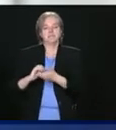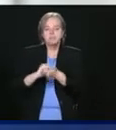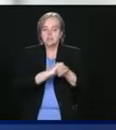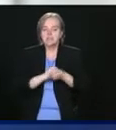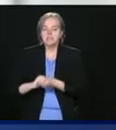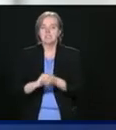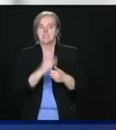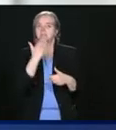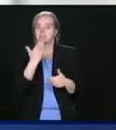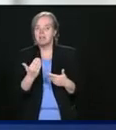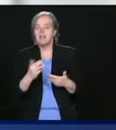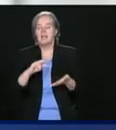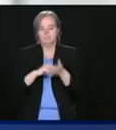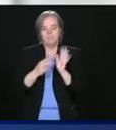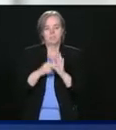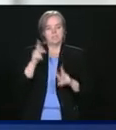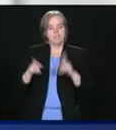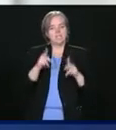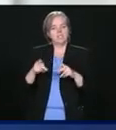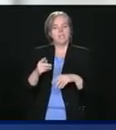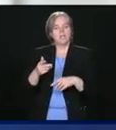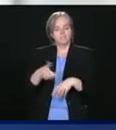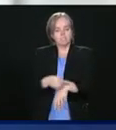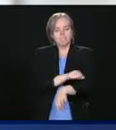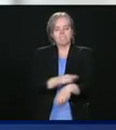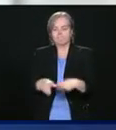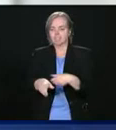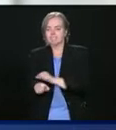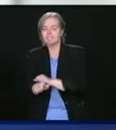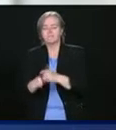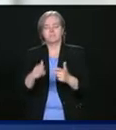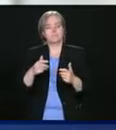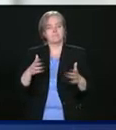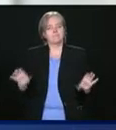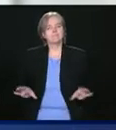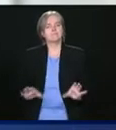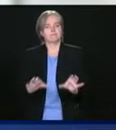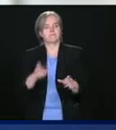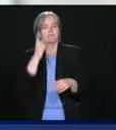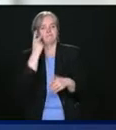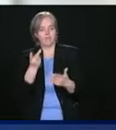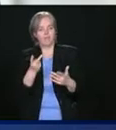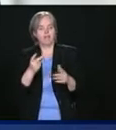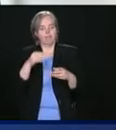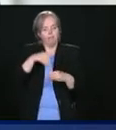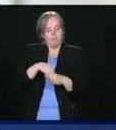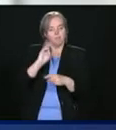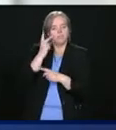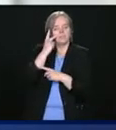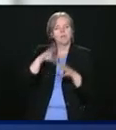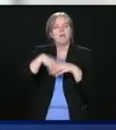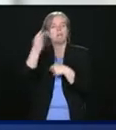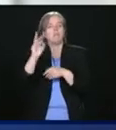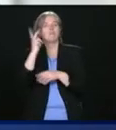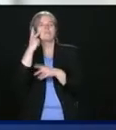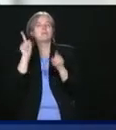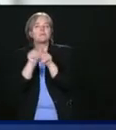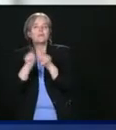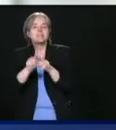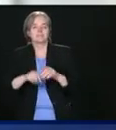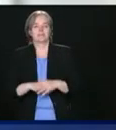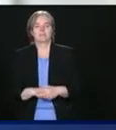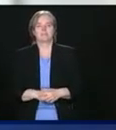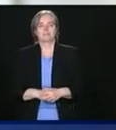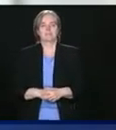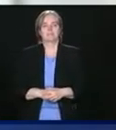Canadiens travaillent ensemble, se soutiennent, sont là les uns pour les autres. Comme ce que l'on voit un peu à l'extérieur du